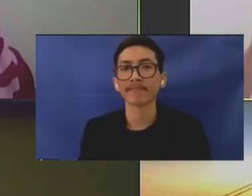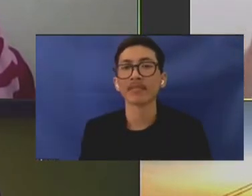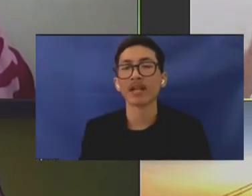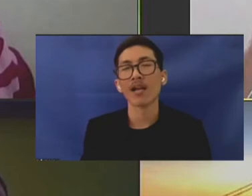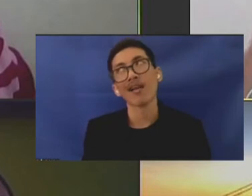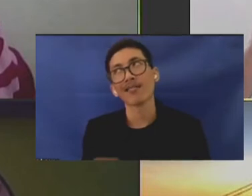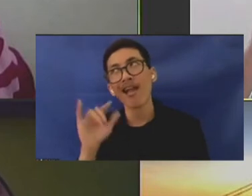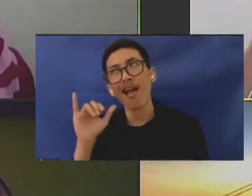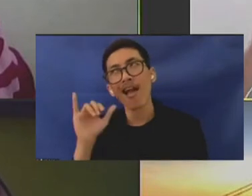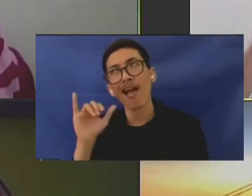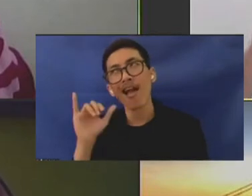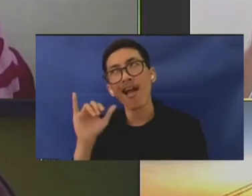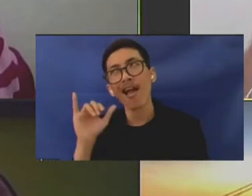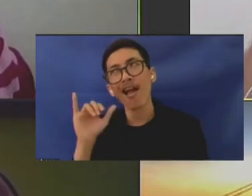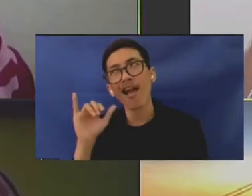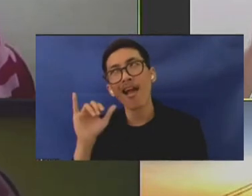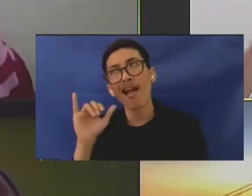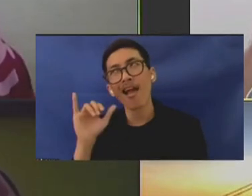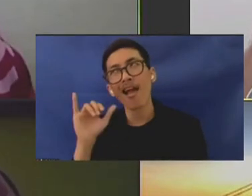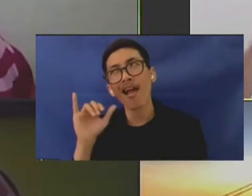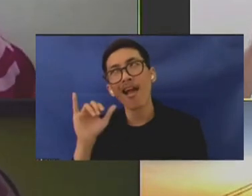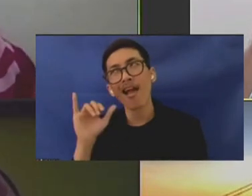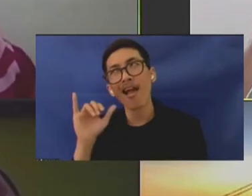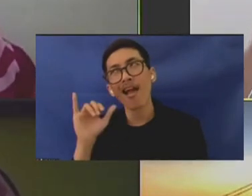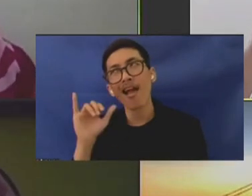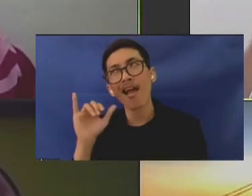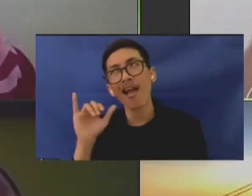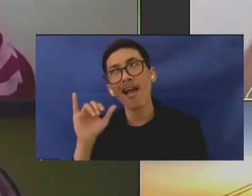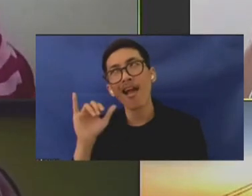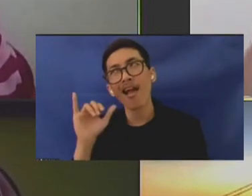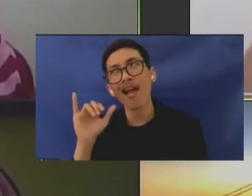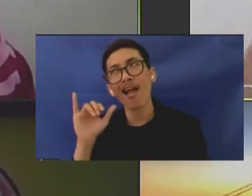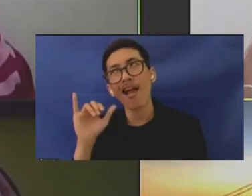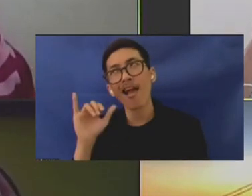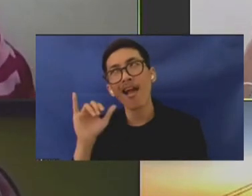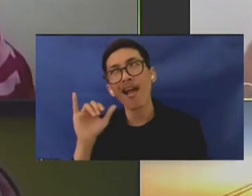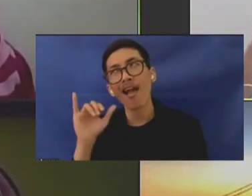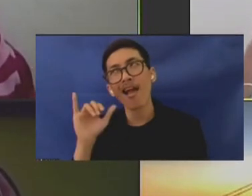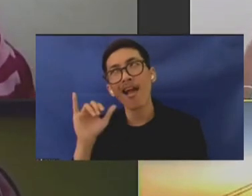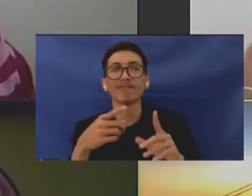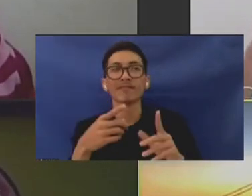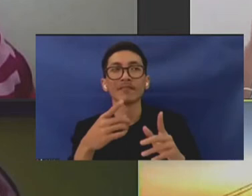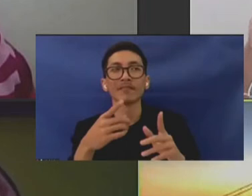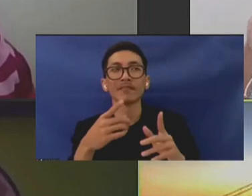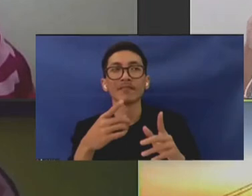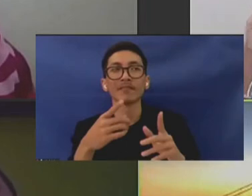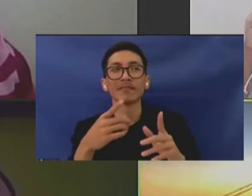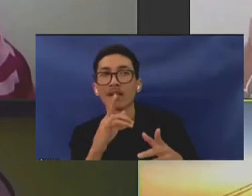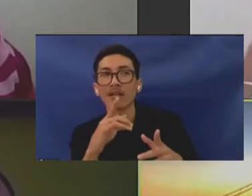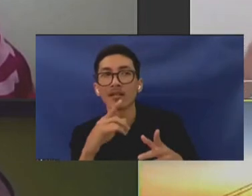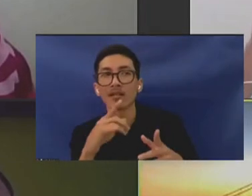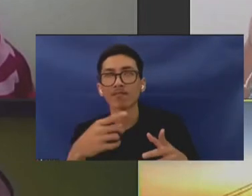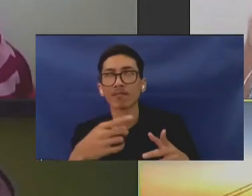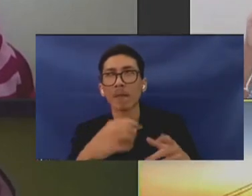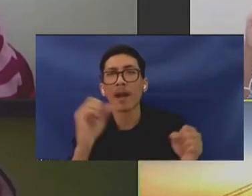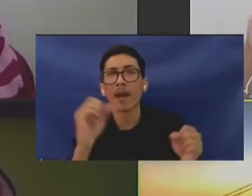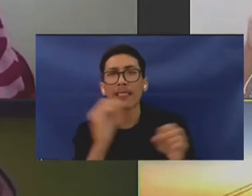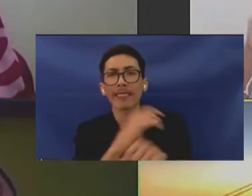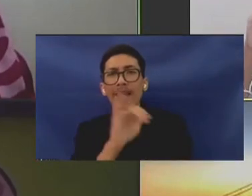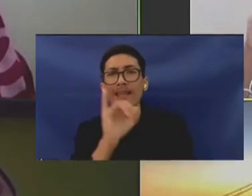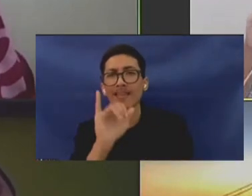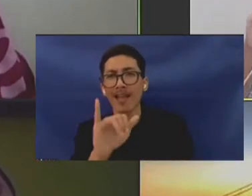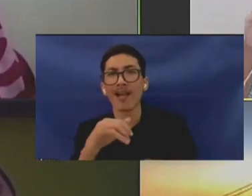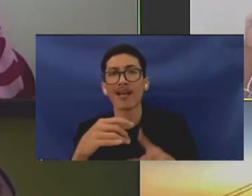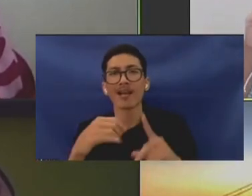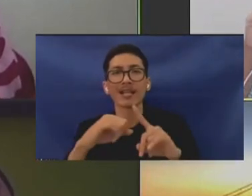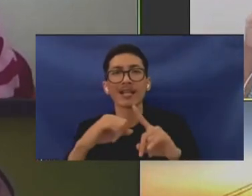khususnya SLBBI gitu, di mana anak-anak diarahkan ke keterampilan. Sebenarnya nggak masalah dengan itu, ketika memang